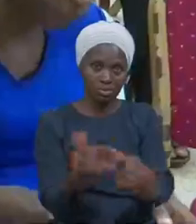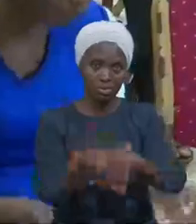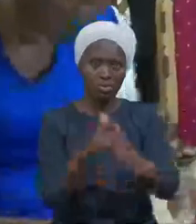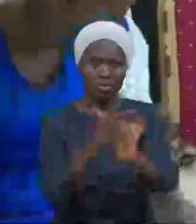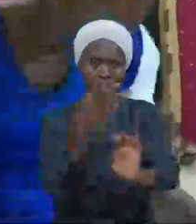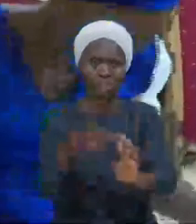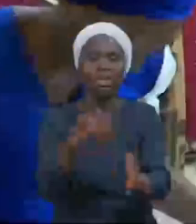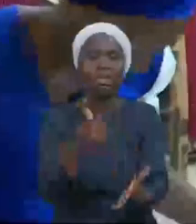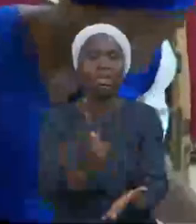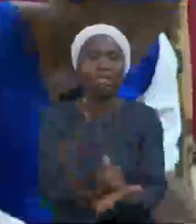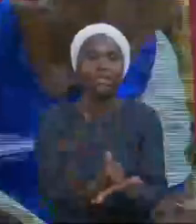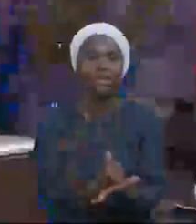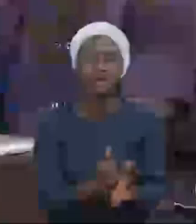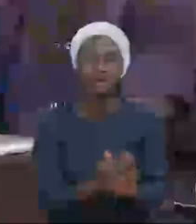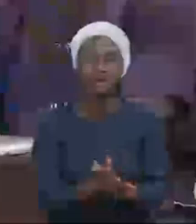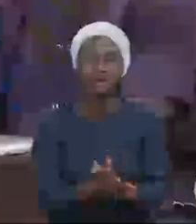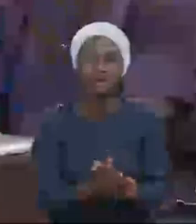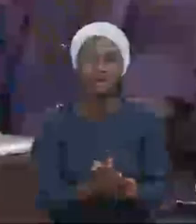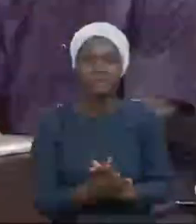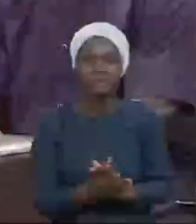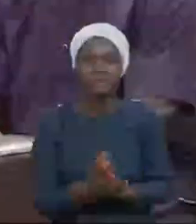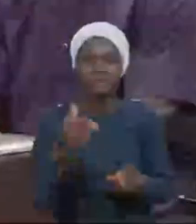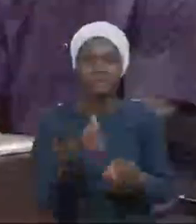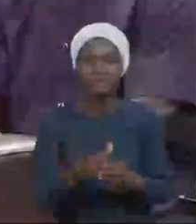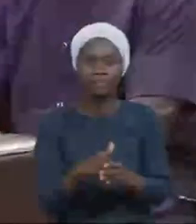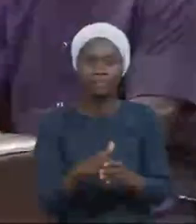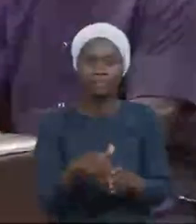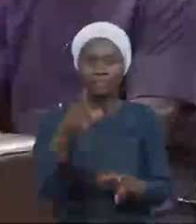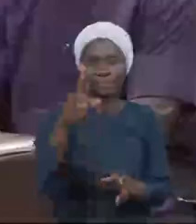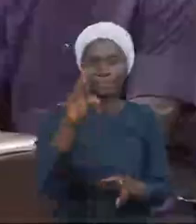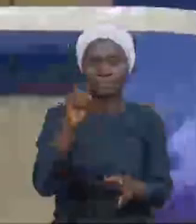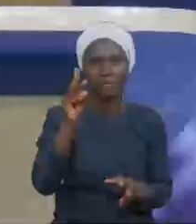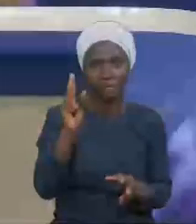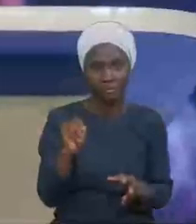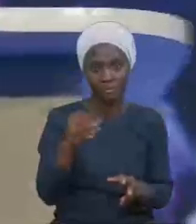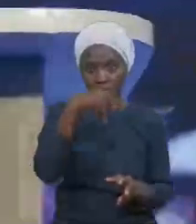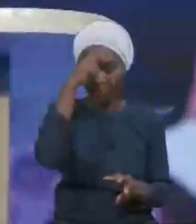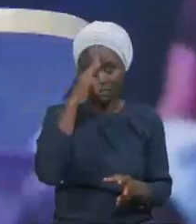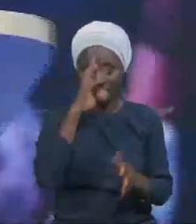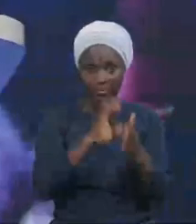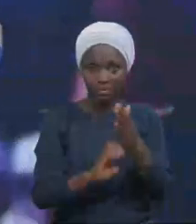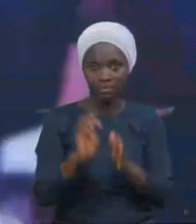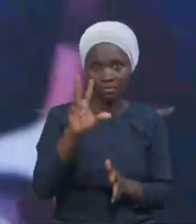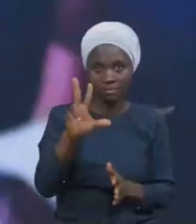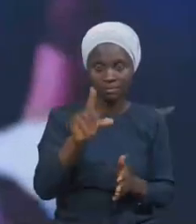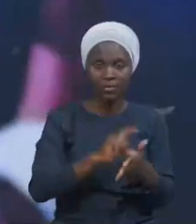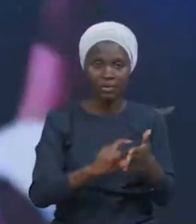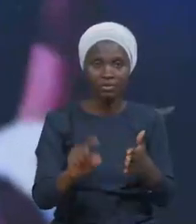de Jésus. En Romains au chapitre 3, lisons à partir du verset 22. Il nous